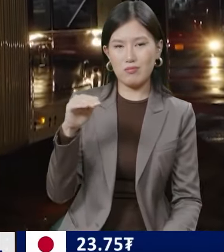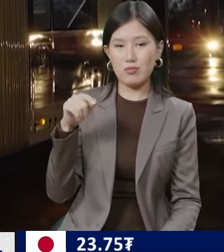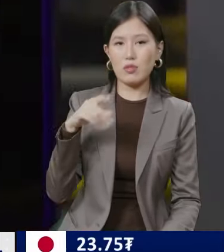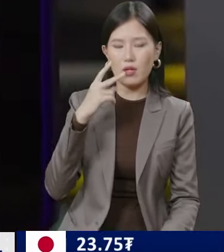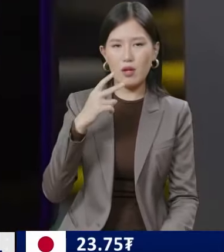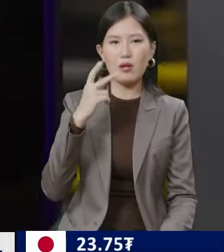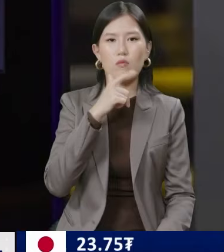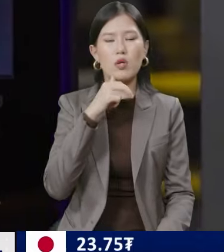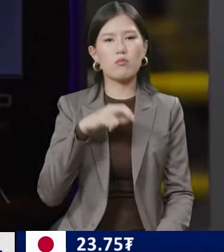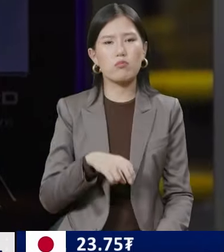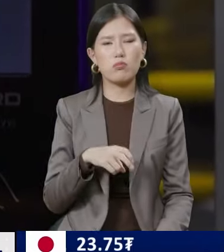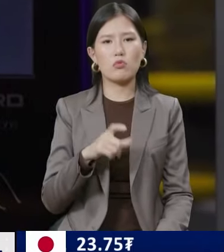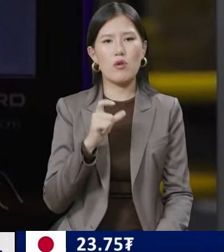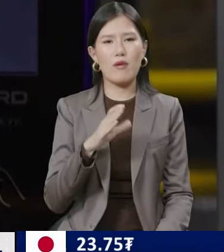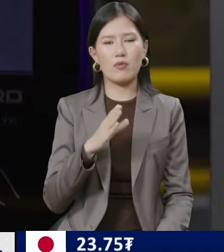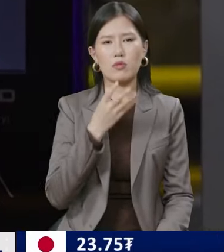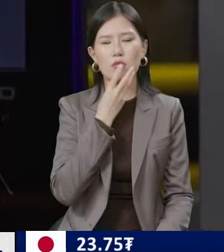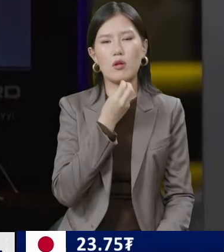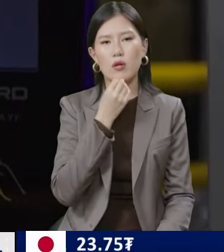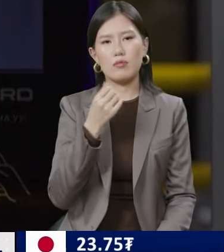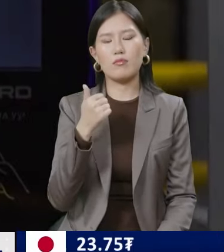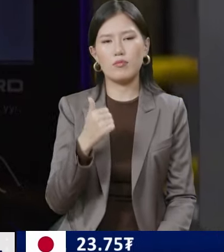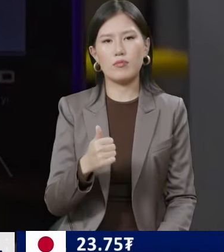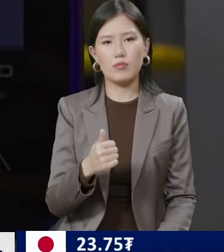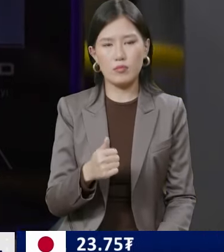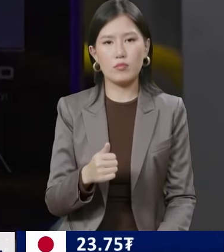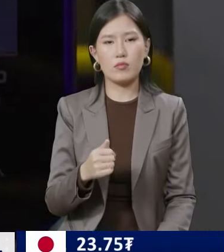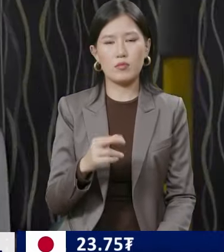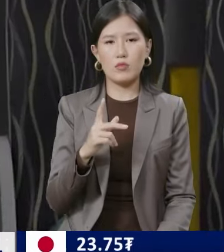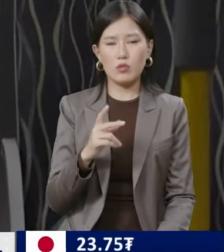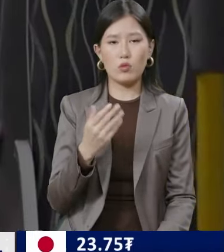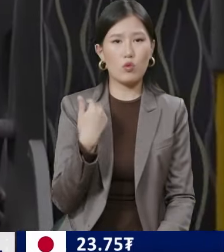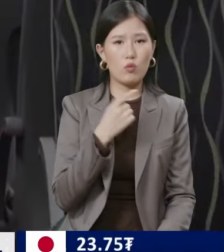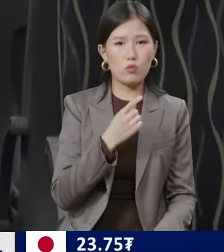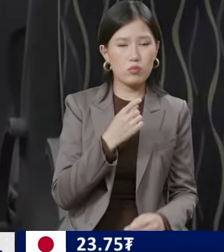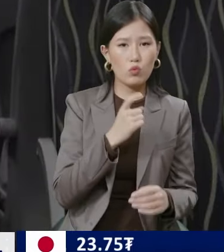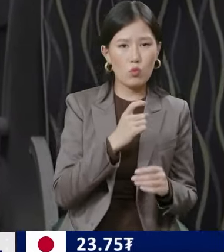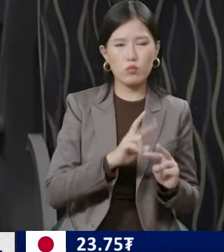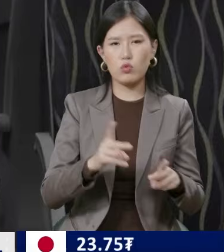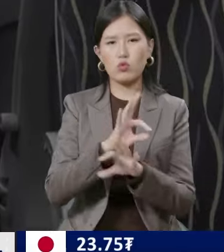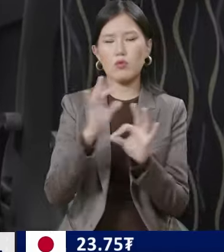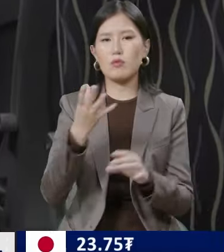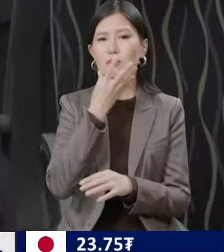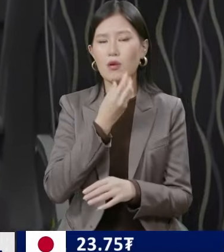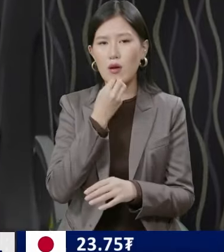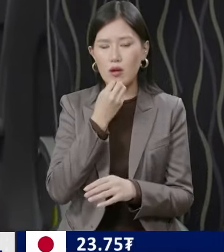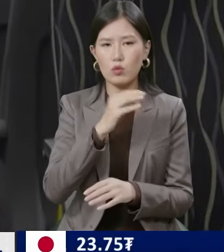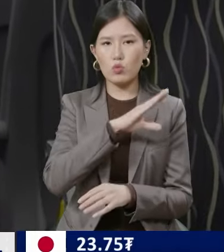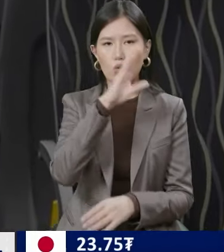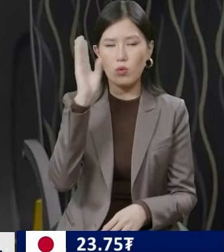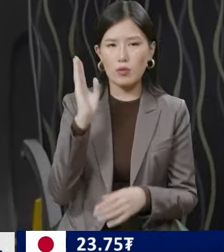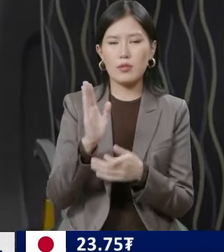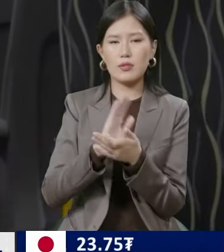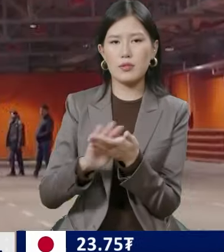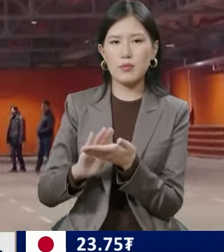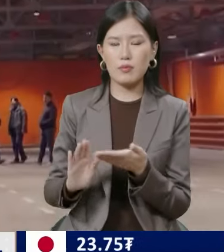дугаар тогтой сайхан бай. Энэ ч ихээр сайжирчихсэн. Хамаагүй дулаахан цэнцгэр.